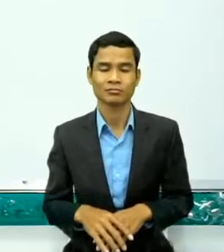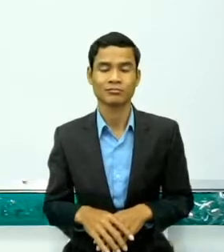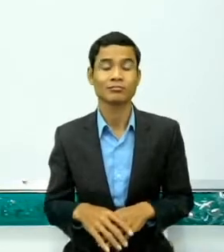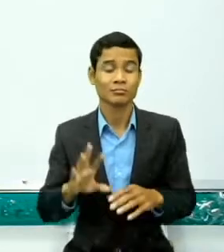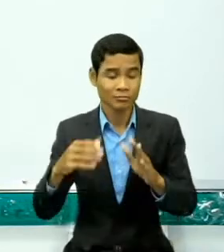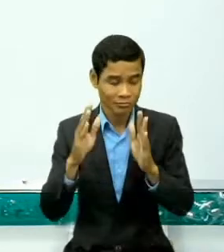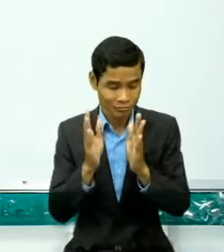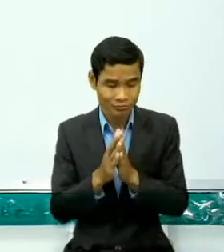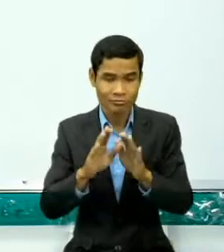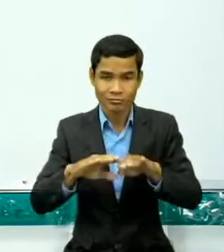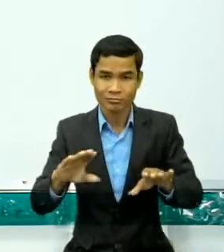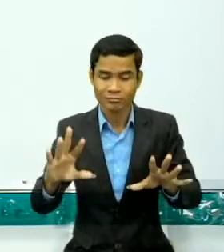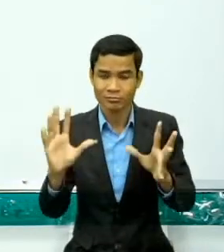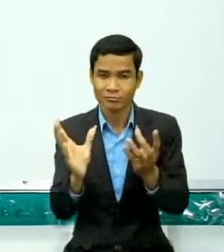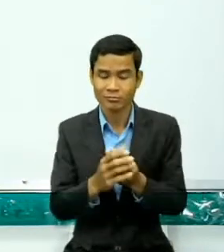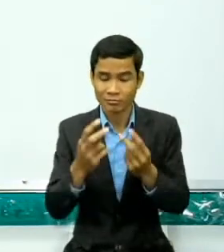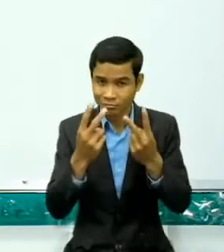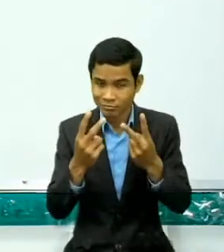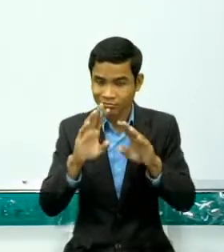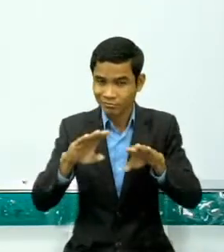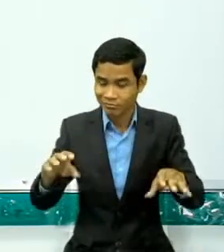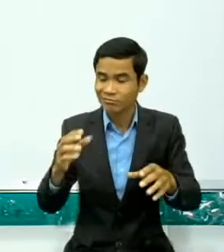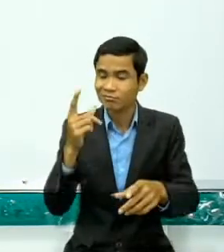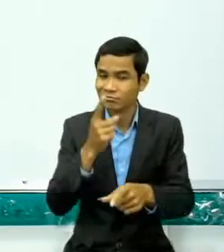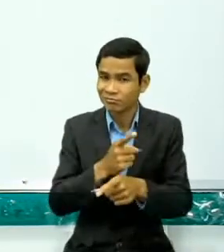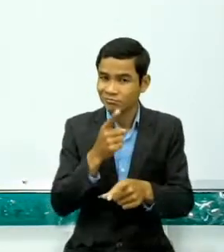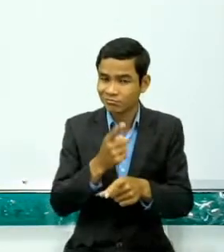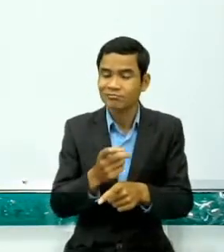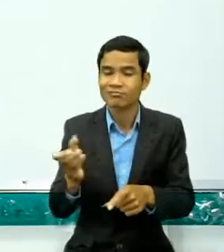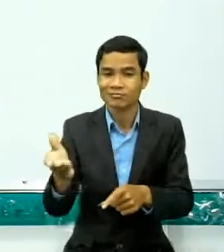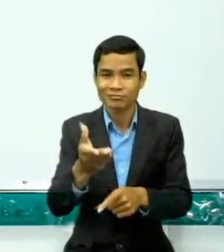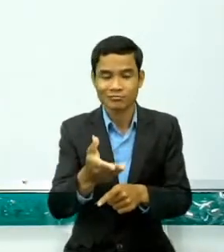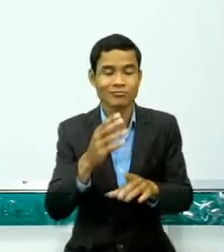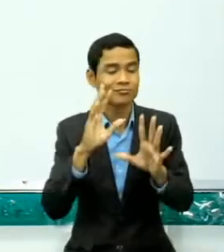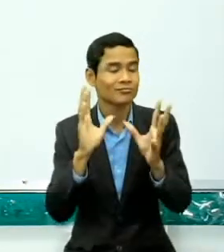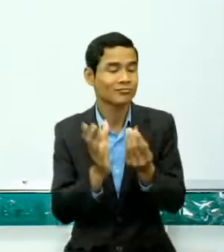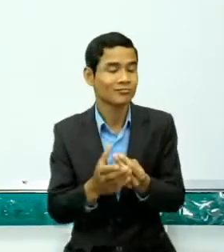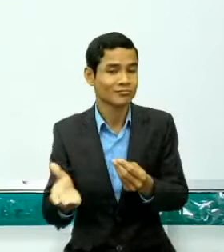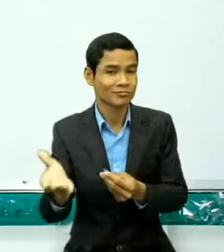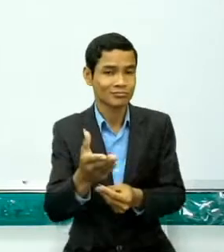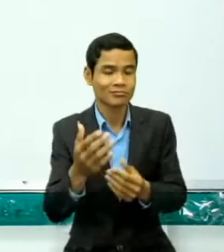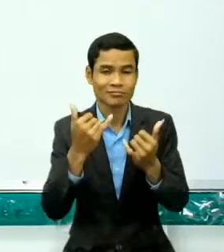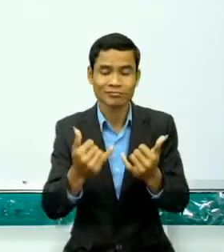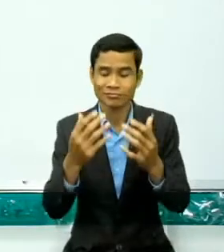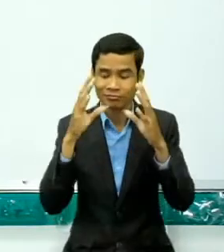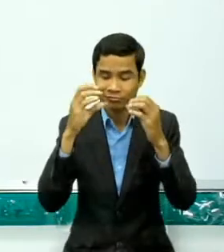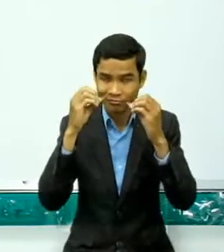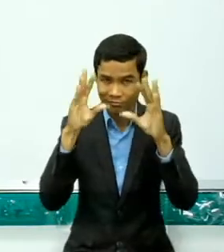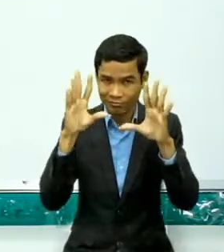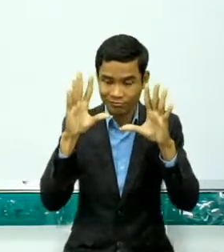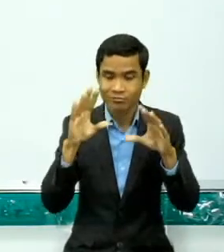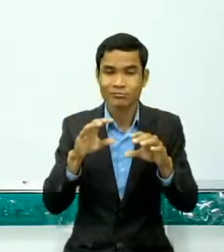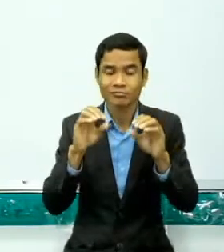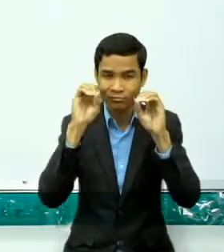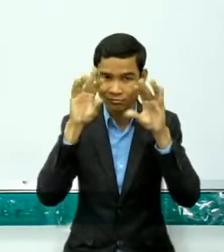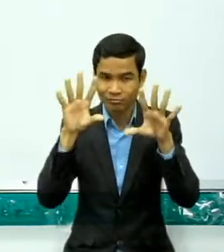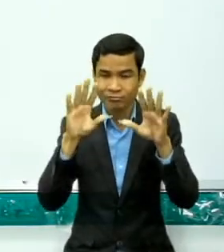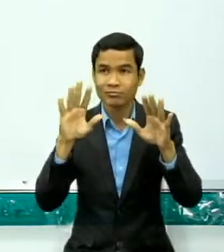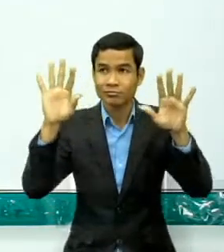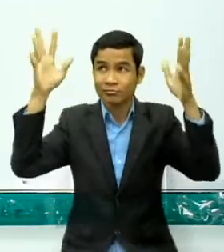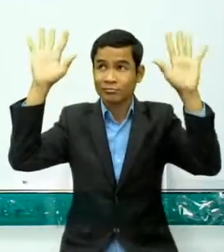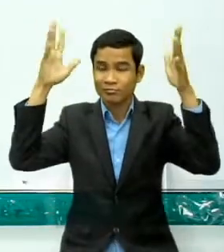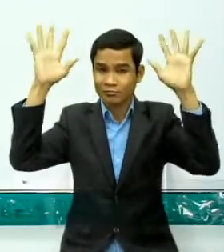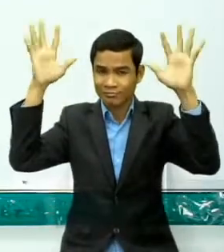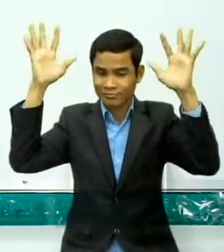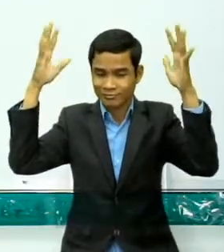ចាអរគុណកូនកូនអ្នកគ្រូសង្កេតឃើញកូនធ្វើបានត្រឹមត្រូវចាទាំងអស់គ្នាណាឥឡូវកូនបើកភ្នែកឡើងចាកូនលើកដៃឡើងលើ